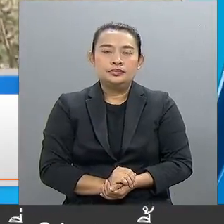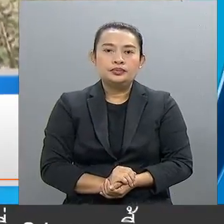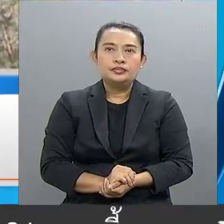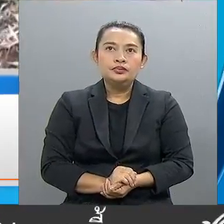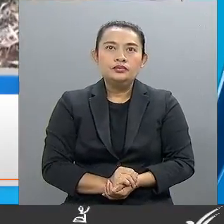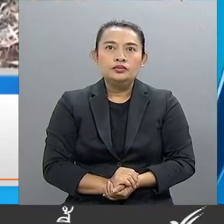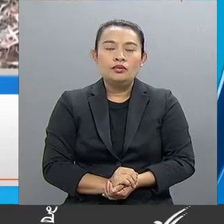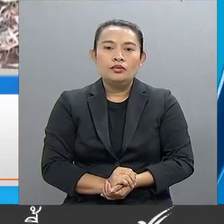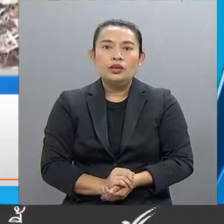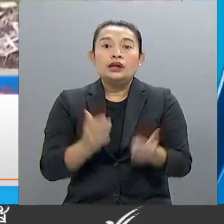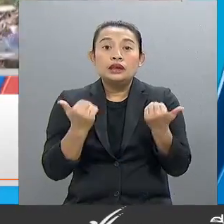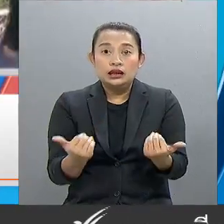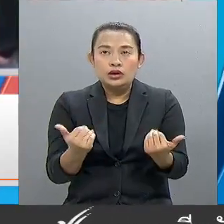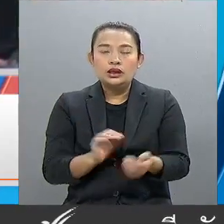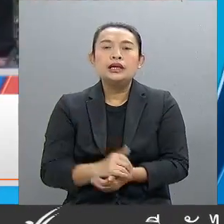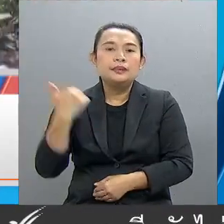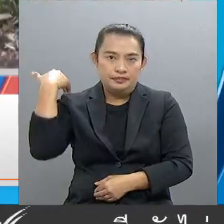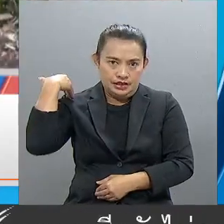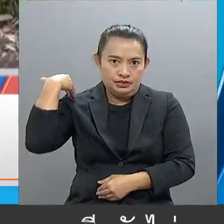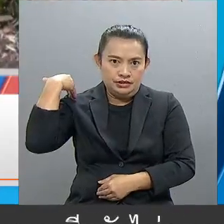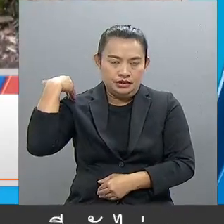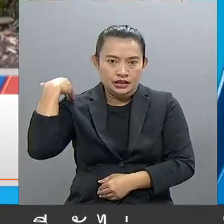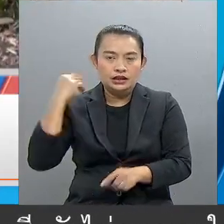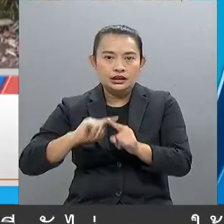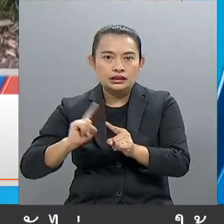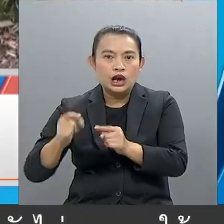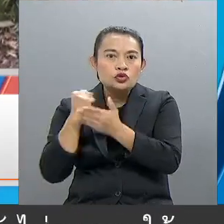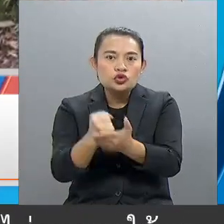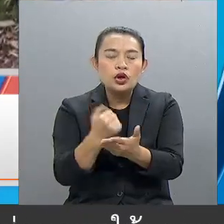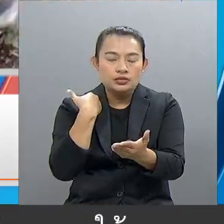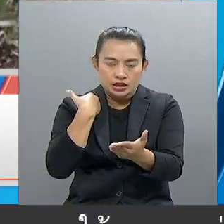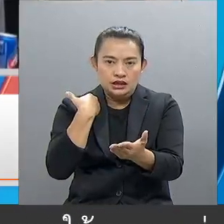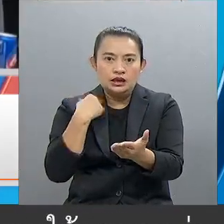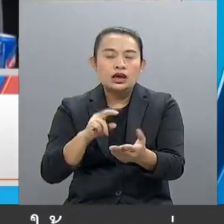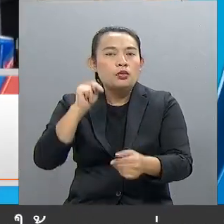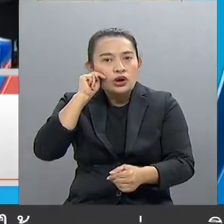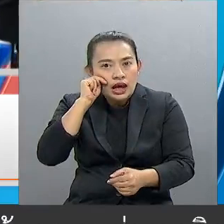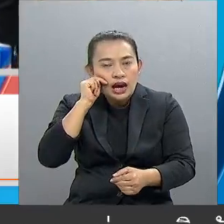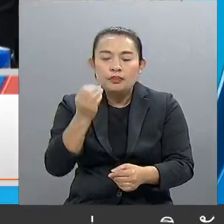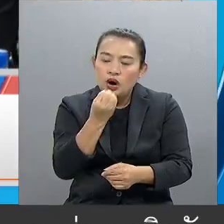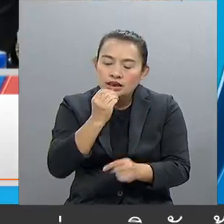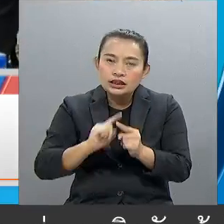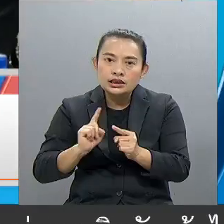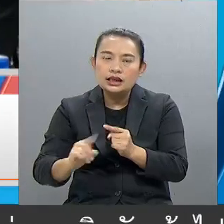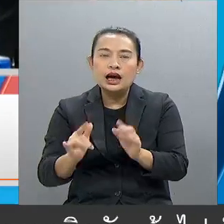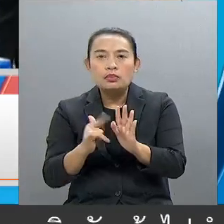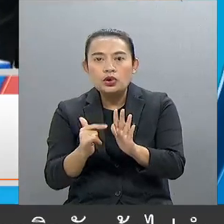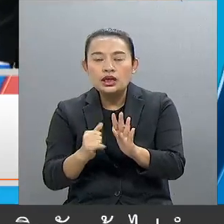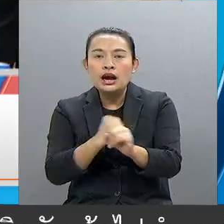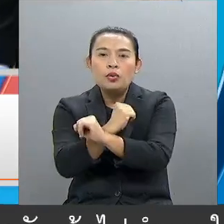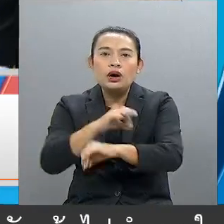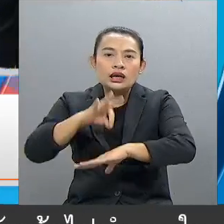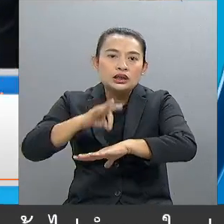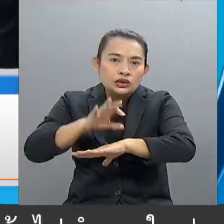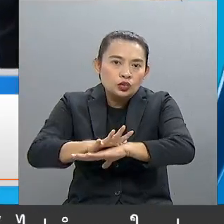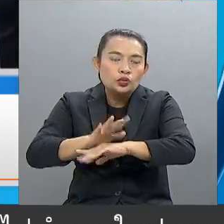ได้รับการสนับสนุนจากทุกภาคส่วนนะครับในเรื่องน้ำดื่มอาหารแล้วก็ยากันยุงอะไรต่างๆนะครับ